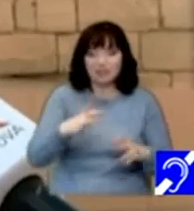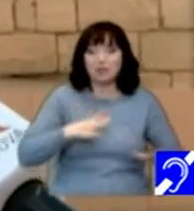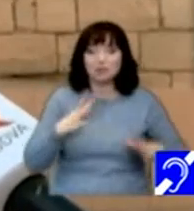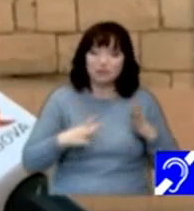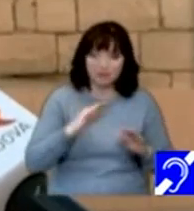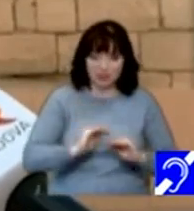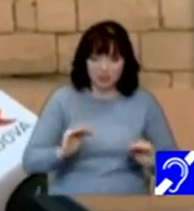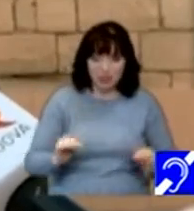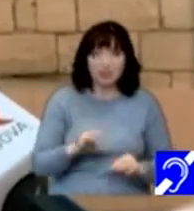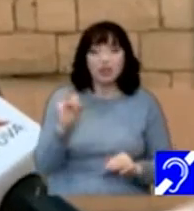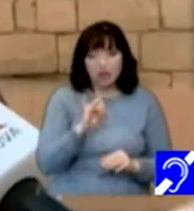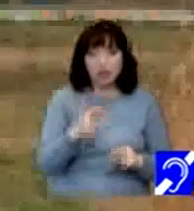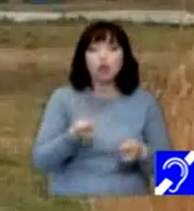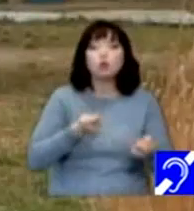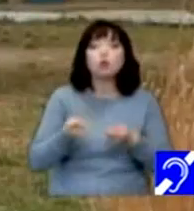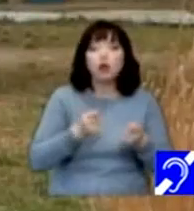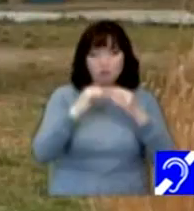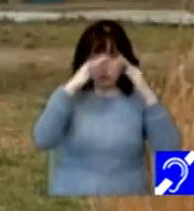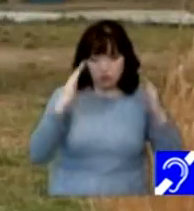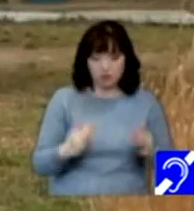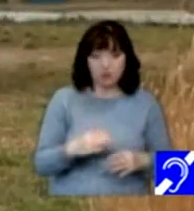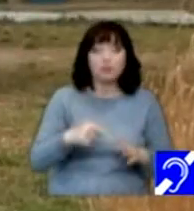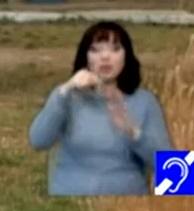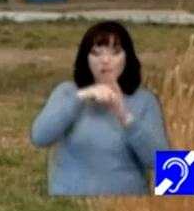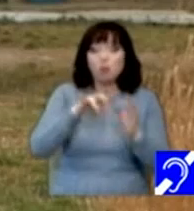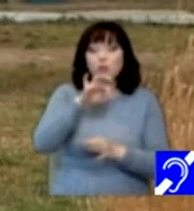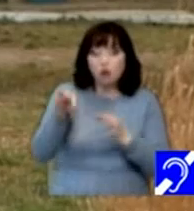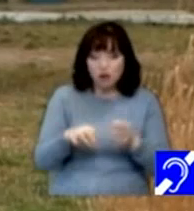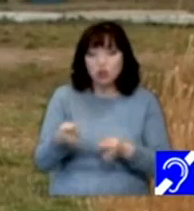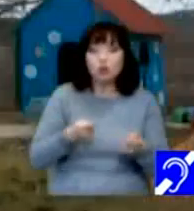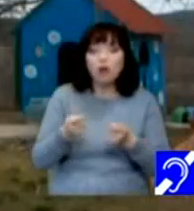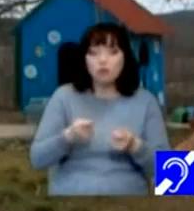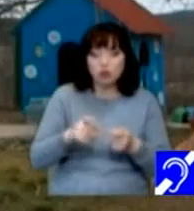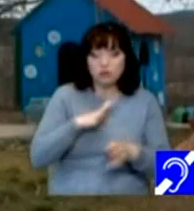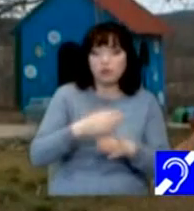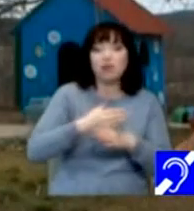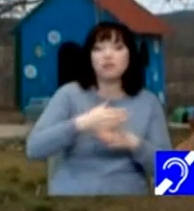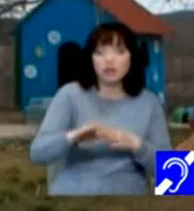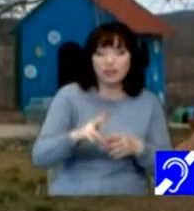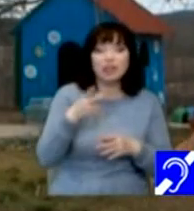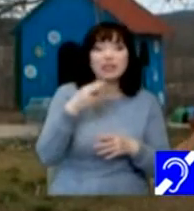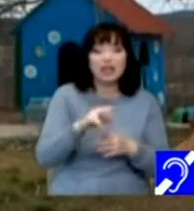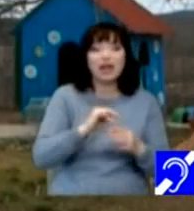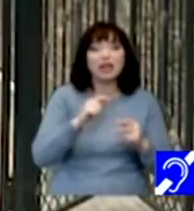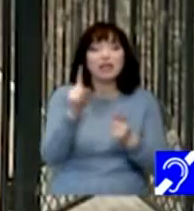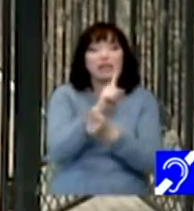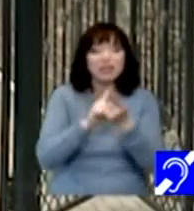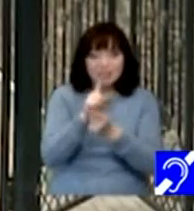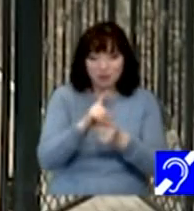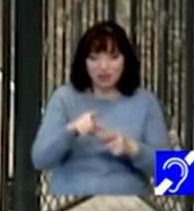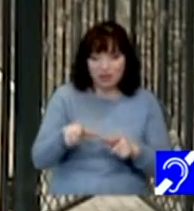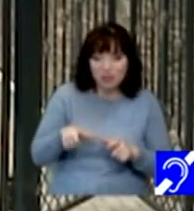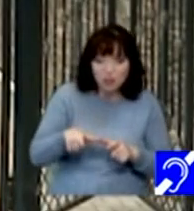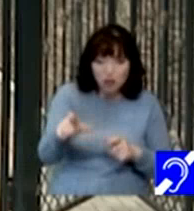pentru copii, și la blocul administrativ. În cadrul proiectului, autoritățile locale au alocat bani pentru schimbarea pavajului din curte